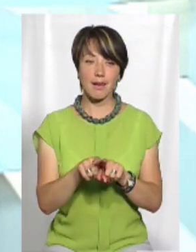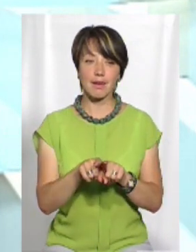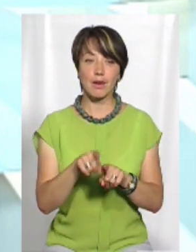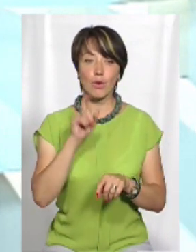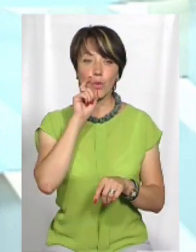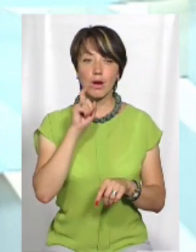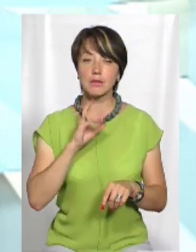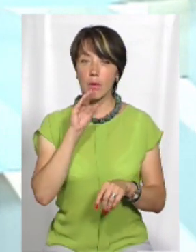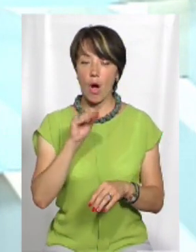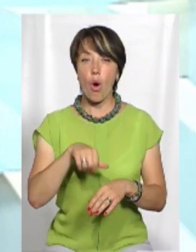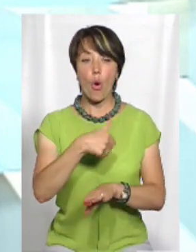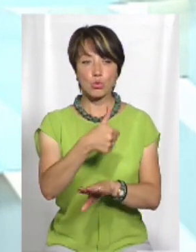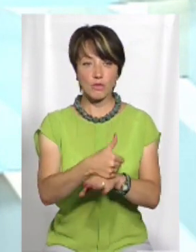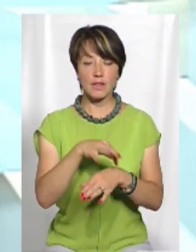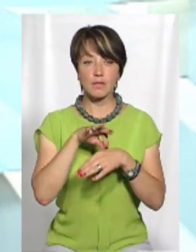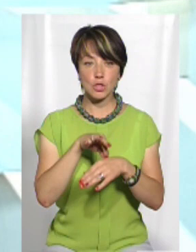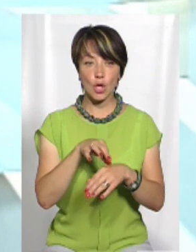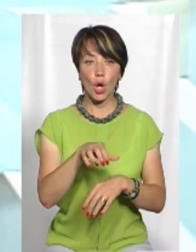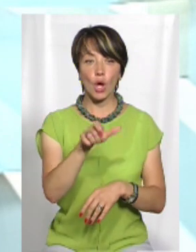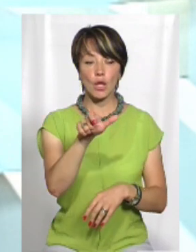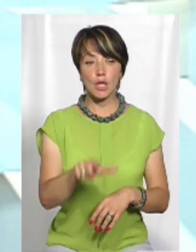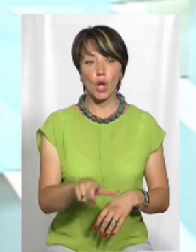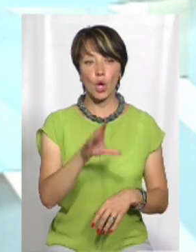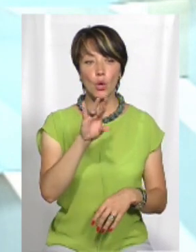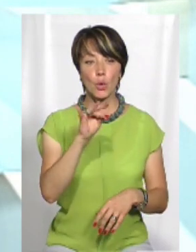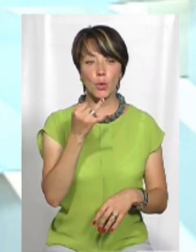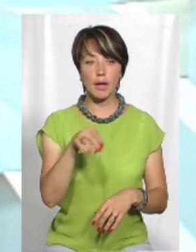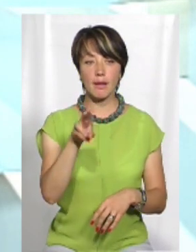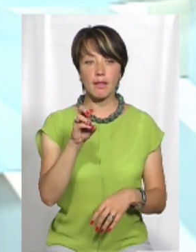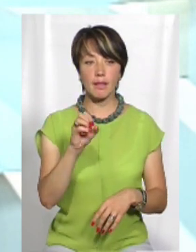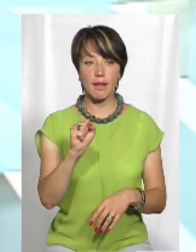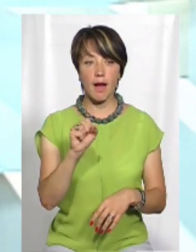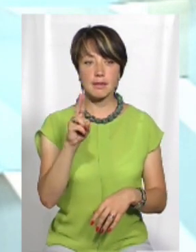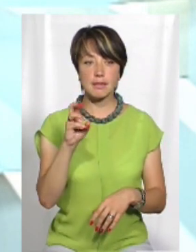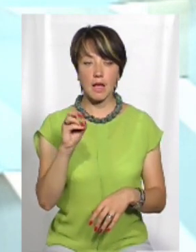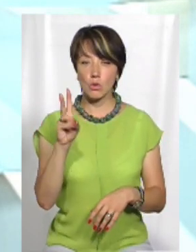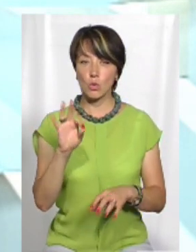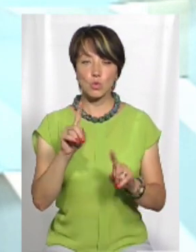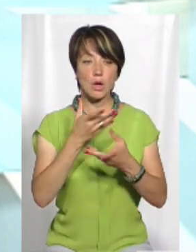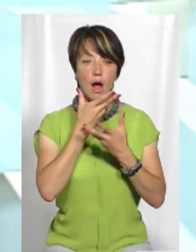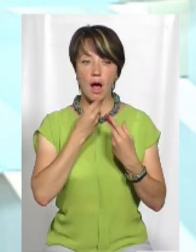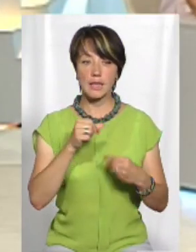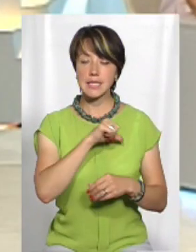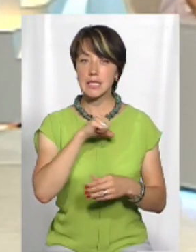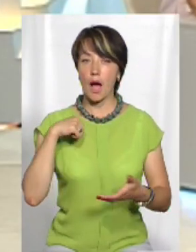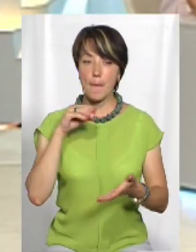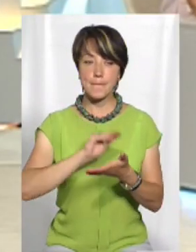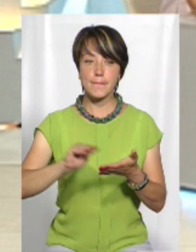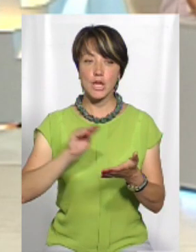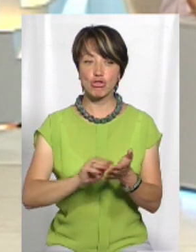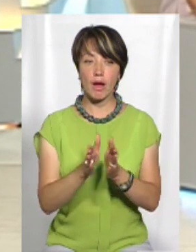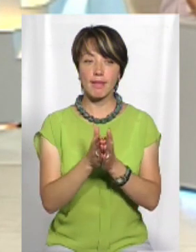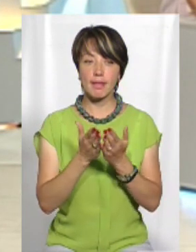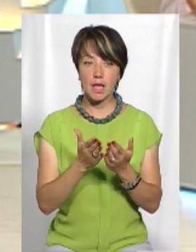Але основний ведучий – це Юрій Даценко, про якого ми вже говорили. Він дуже гарно, він сам пише